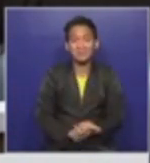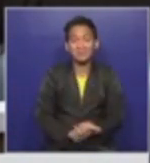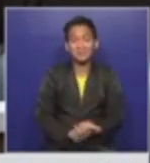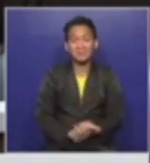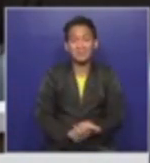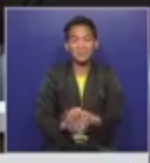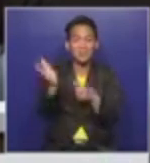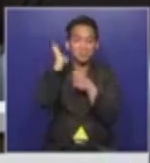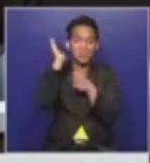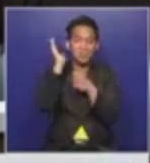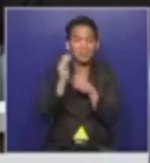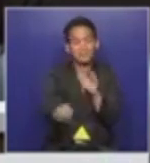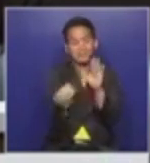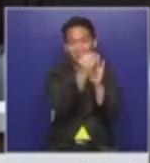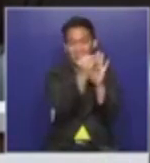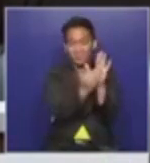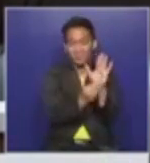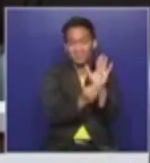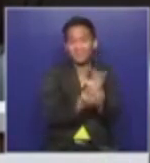ขอกราบเรียนท่านประธานสภาที่เคารพกระผมนายแพทย์จตุรงค์เพลงระพัฒน์สมาชิกสภาผู้แทนราษฎรจังหวัดศรีสะเกษพรรคเพื่อไทยผมต้องขอกราบขอบพระคุณท่านประธานที่ได้บรรจุญัตติทั้ง4ญัตติขอให้สภาผู้แทนราษฎรตั้งกรรมาธิการวิสามัญที่นักศึกษาปัญหาการพนันทรัพย์สินที่ประชาชนทั่วไปใช้ซอยร่วมกันบนที่ดินเอกชนนะครับในส่วนของกรุงเทพฯและในต่างจังหวัดทำงานครับชีวิตของการเป็นสมาชิกสภาผู้แทนราษฎรนั้นพวกเราออกเบี้ยพี่น้องประชาชนโดยเฉพาะในต่างจังหวัดก็ในเขตตัวเมืองใหญ่ๆเช่นเทศบาลนครเทศบาลเมืองเทศบาลตำบลหรืออบตเราก็จะเห็นพี่น้องประชาชนมีอยู่กลุ่มหนึ่งที่เค้ารับความเดือดร้อนมาหาพวกเรา